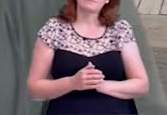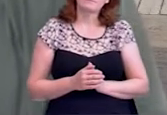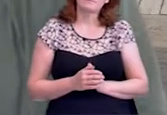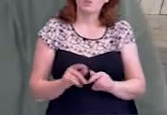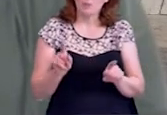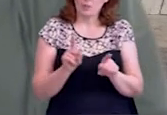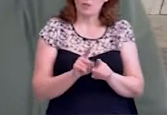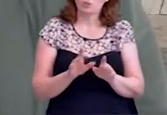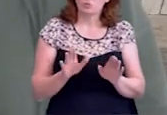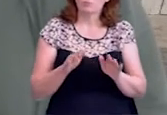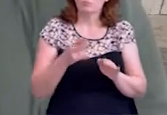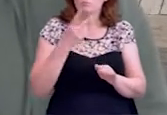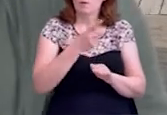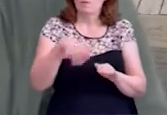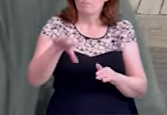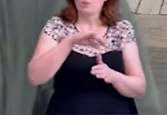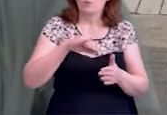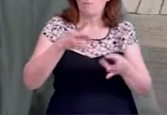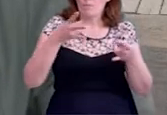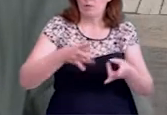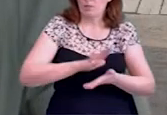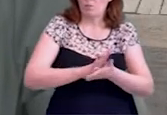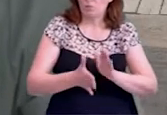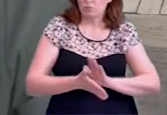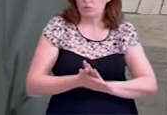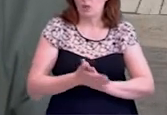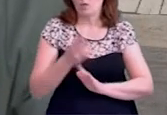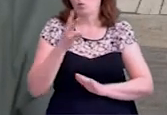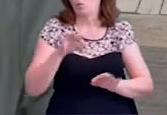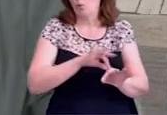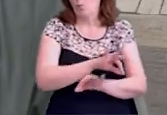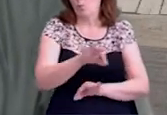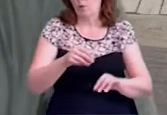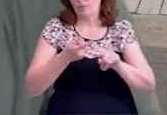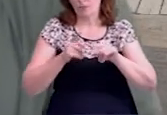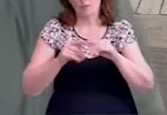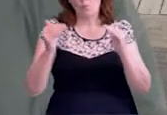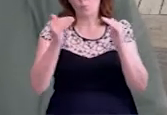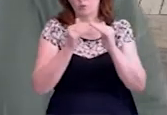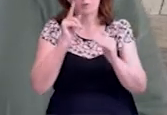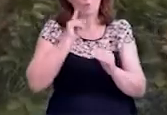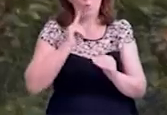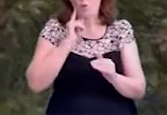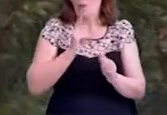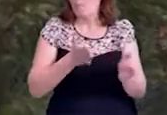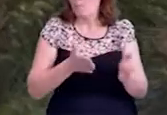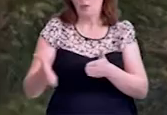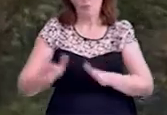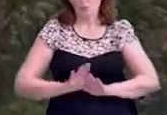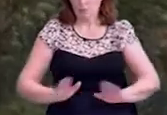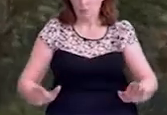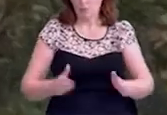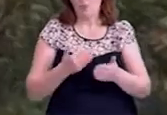теж в аварійному стані, але проєкт іще на цю будівлю не розроблений. Передпроєктні